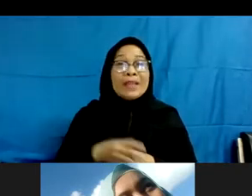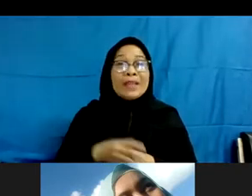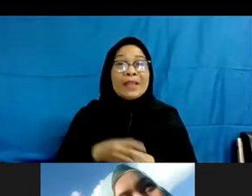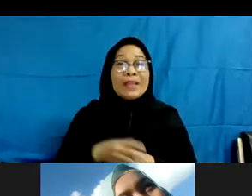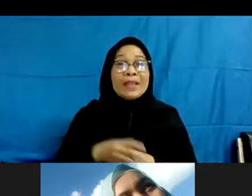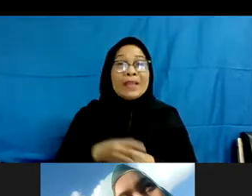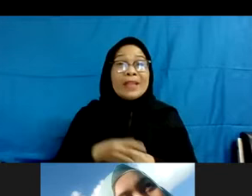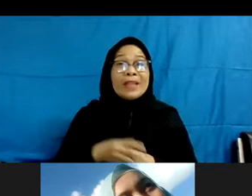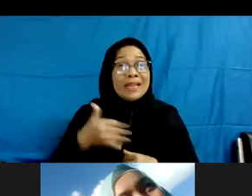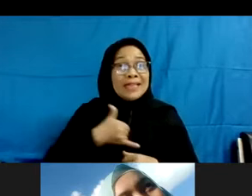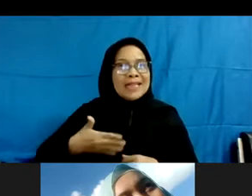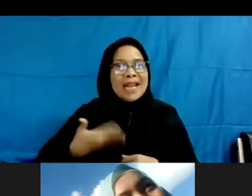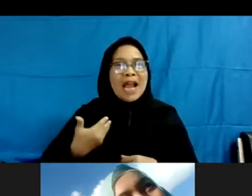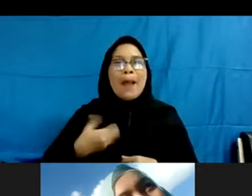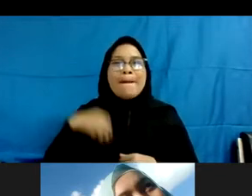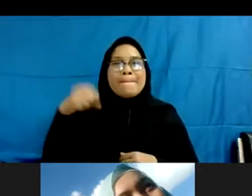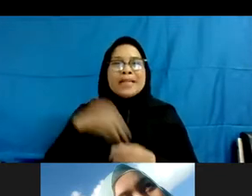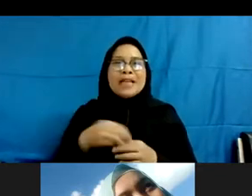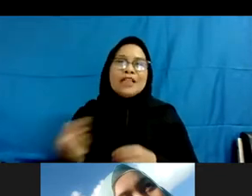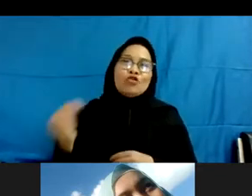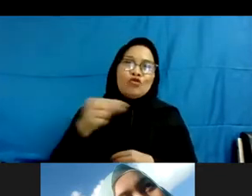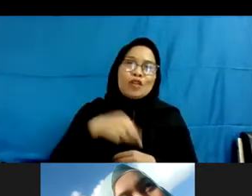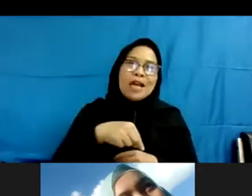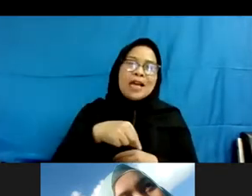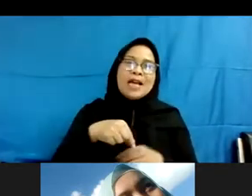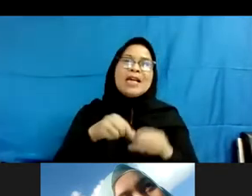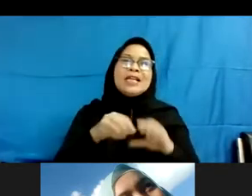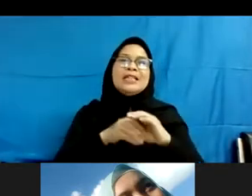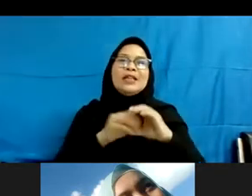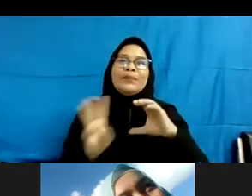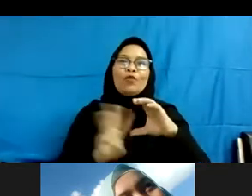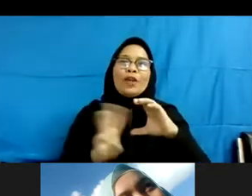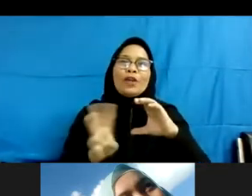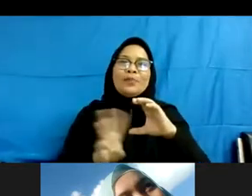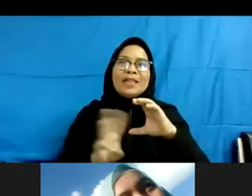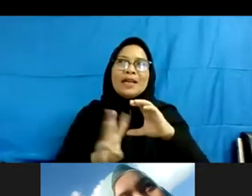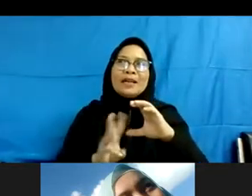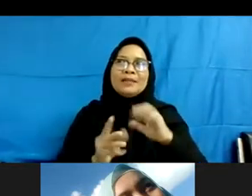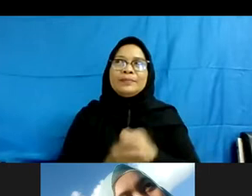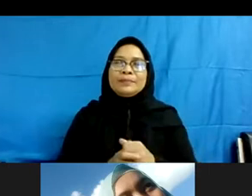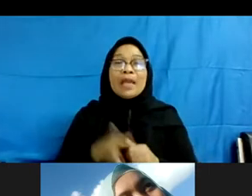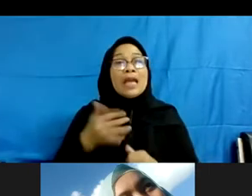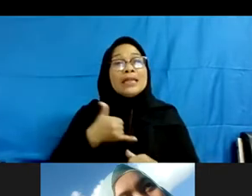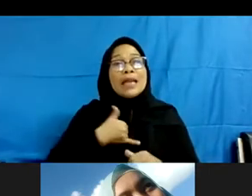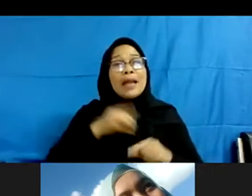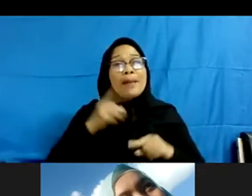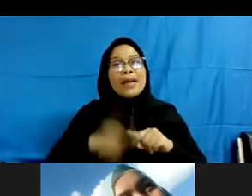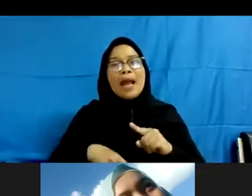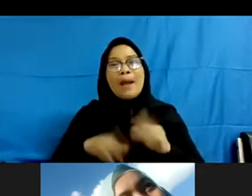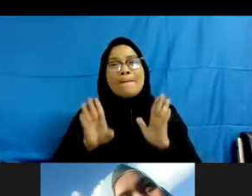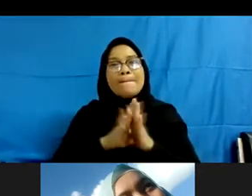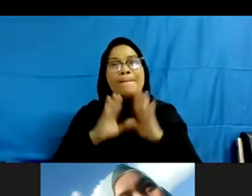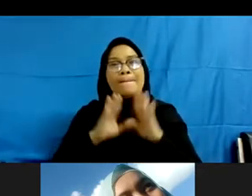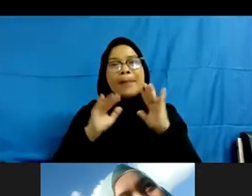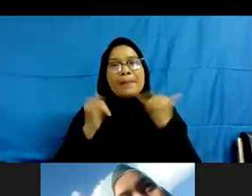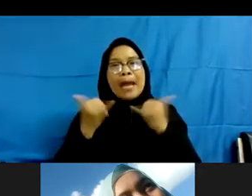yang luar biasa ini, karena saya pernah main ke B, dulu masih